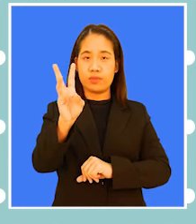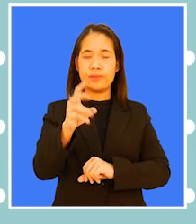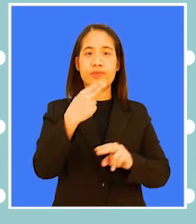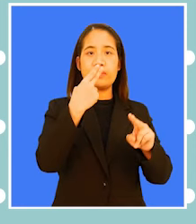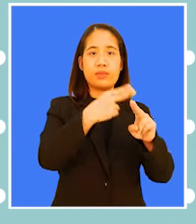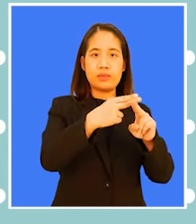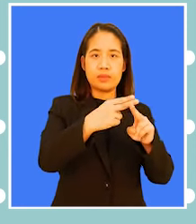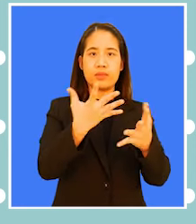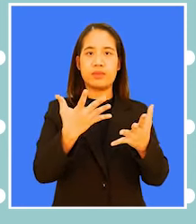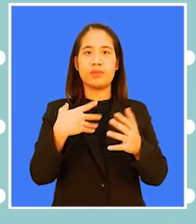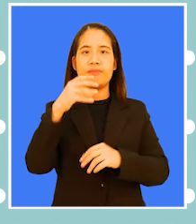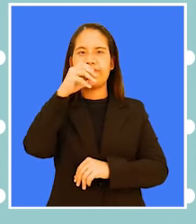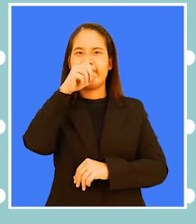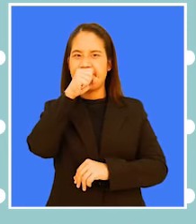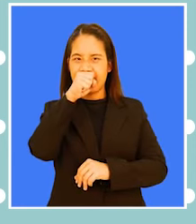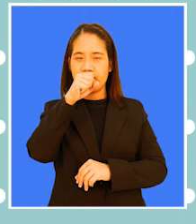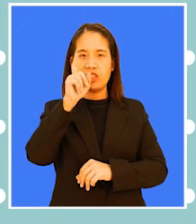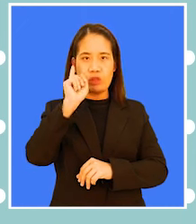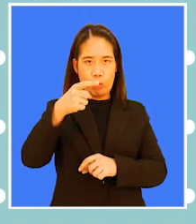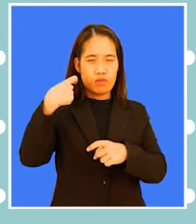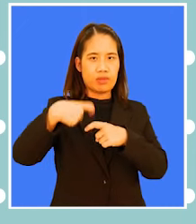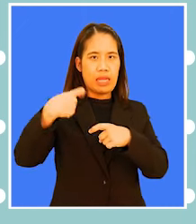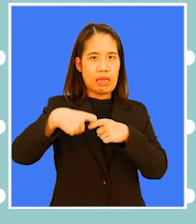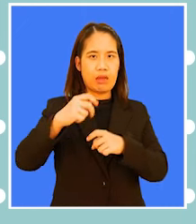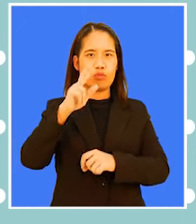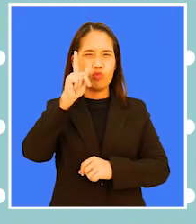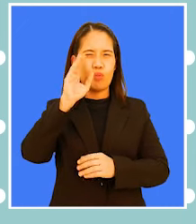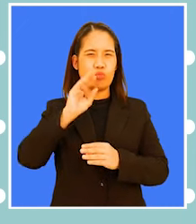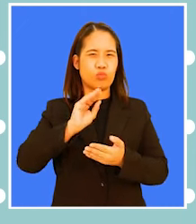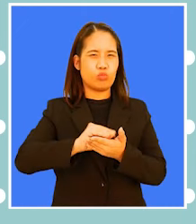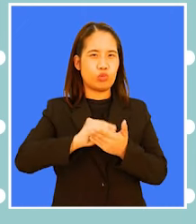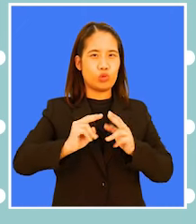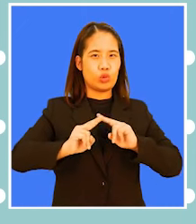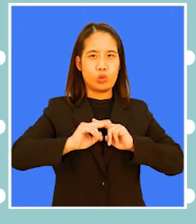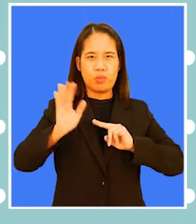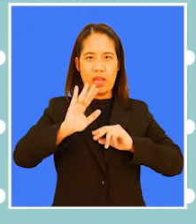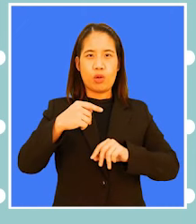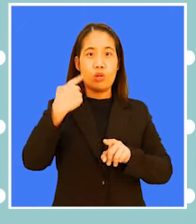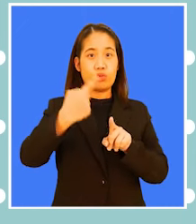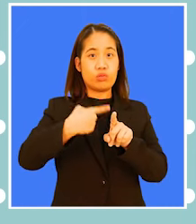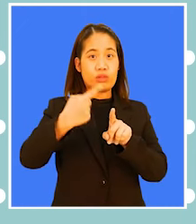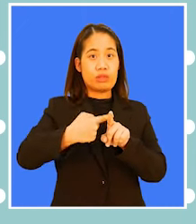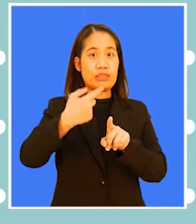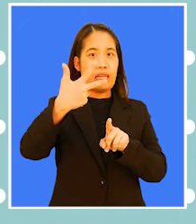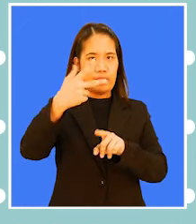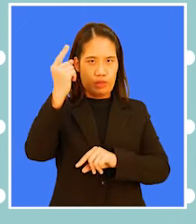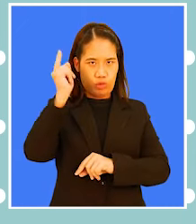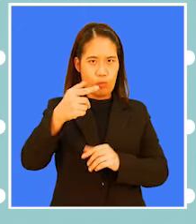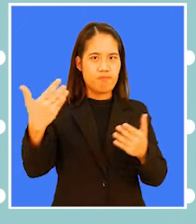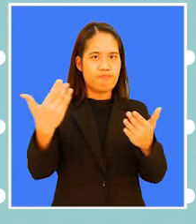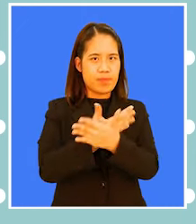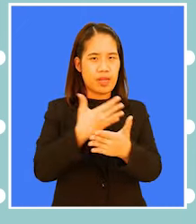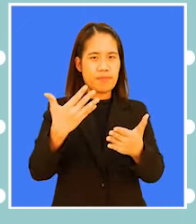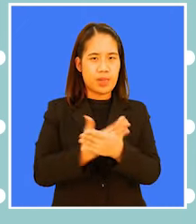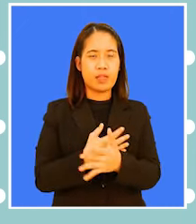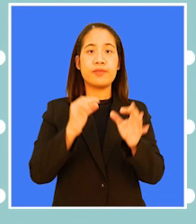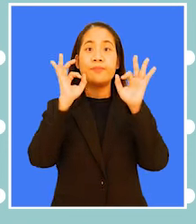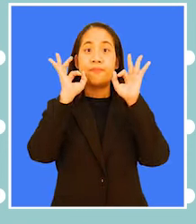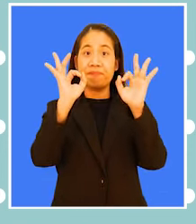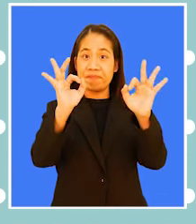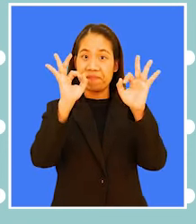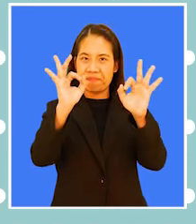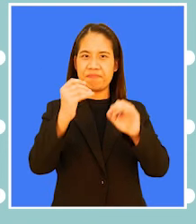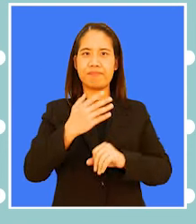ตั้งพาสเวิร์ดที่ยากไม่ใช้ข้อมูลส่วนตัวมาตั้งและเปลี่ยนรหัสทุกๆ3เดือน โอเค